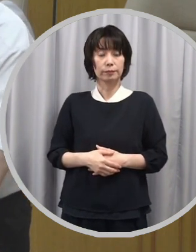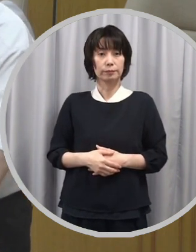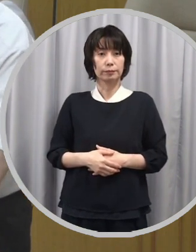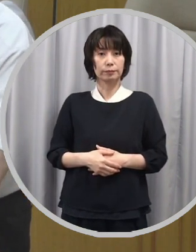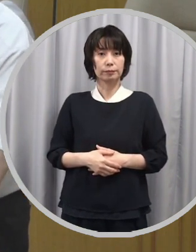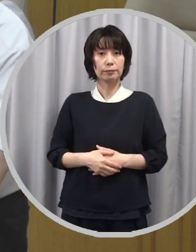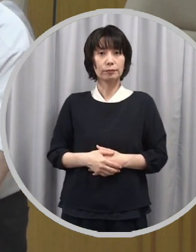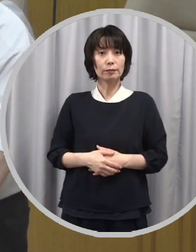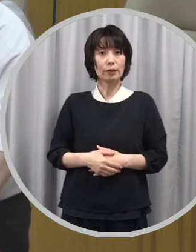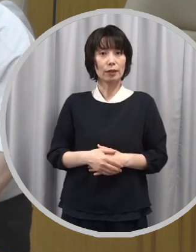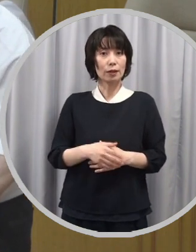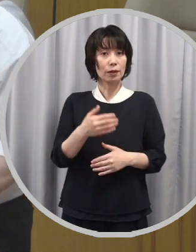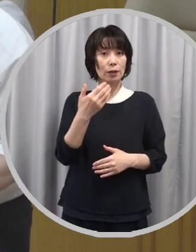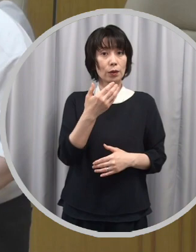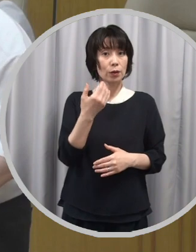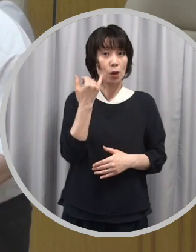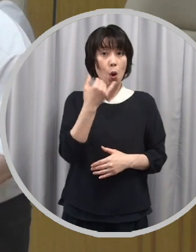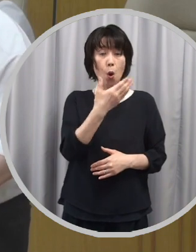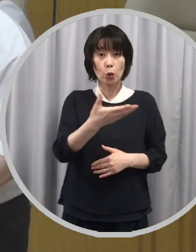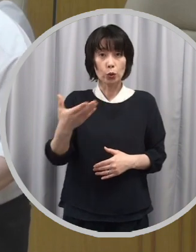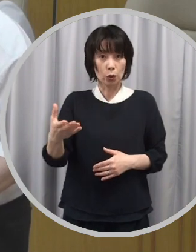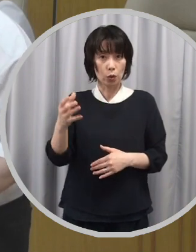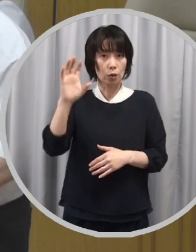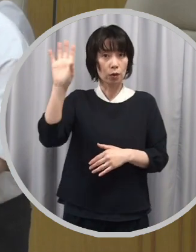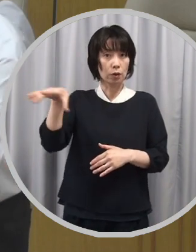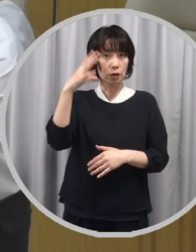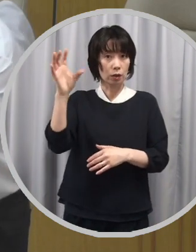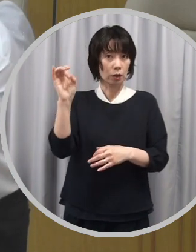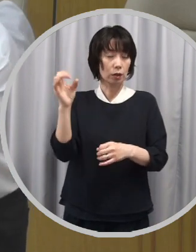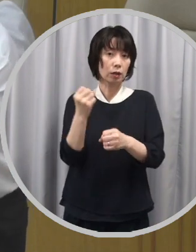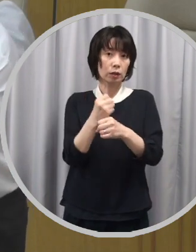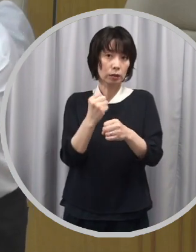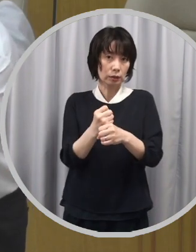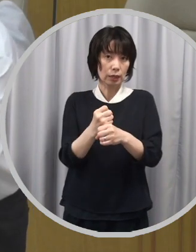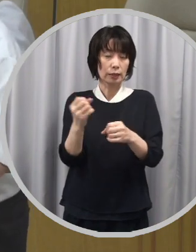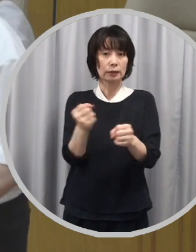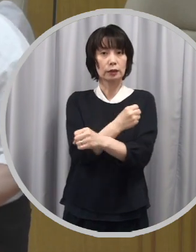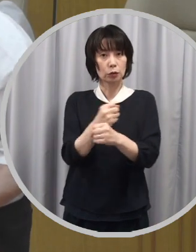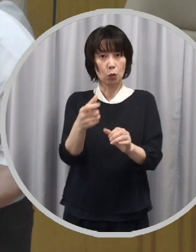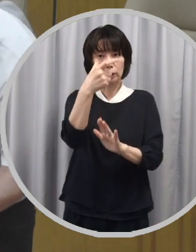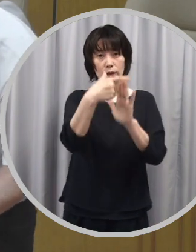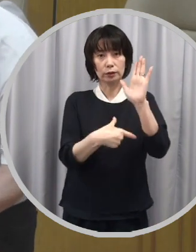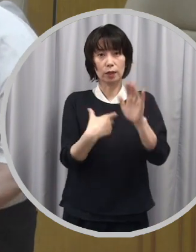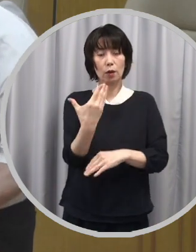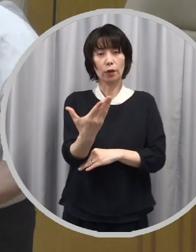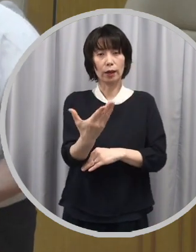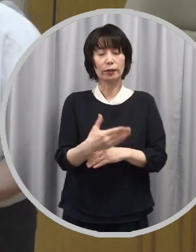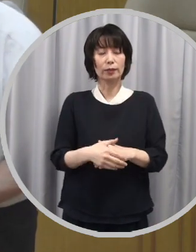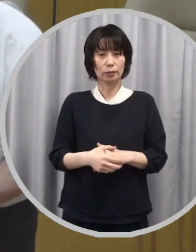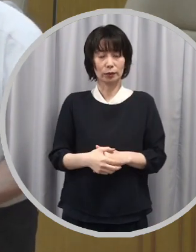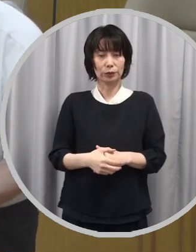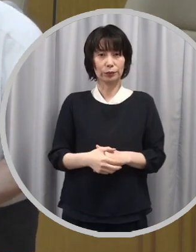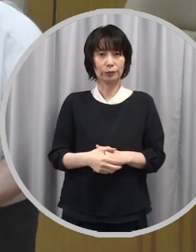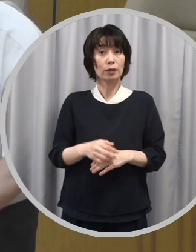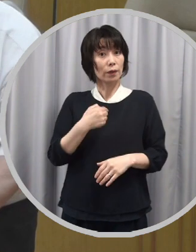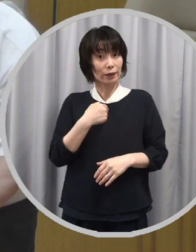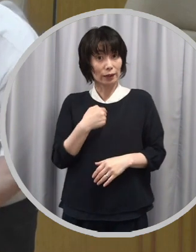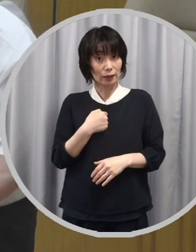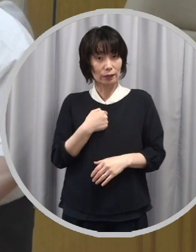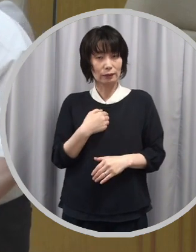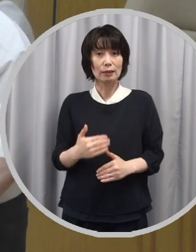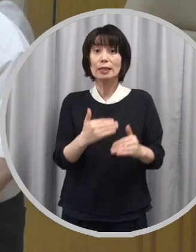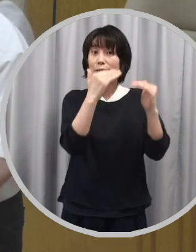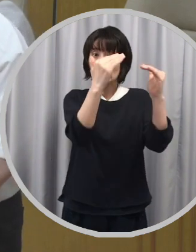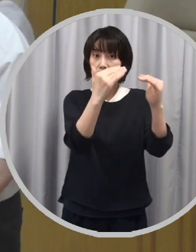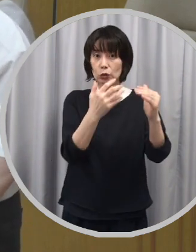次に洋上における風力発電事業についてお伺いをいたします。私は成長